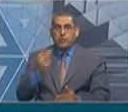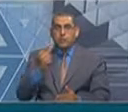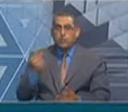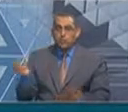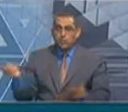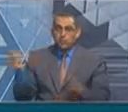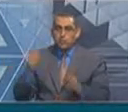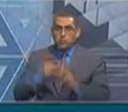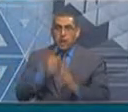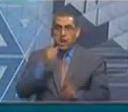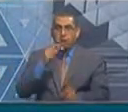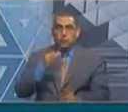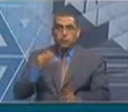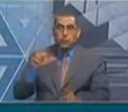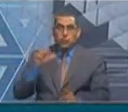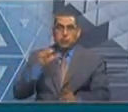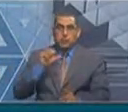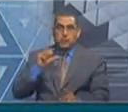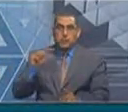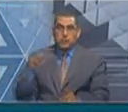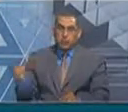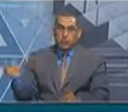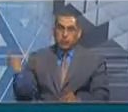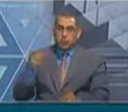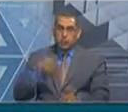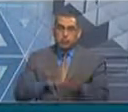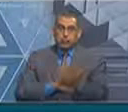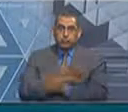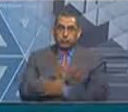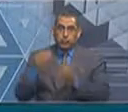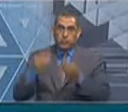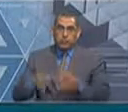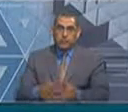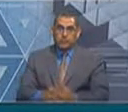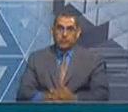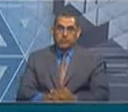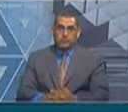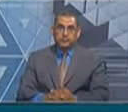1975 إلى عام 1990.